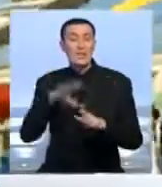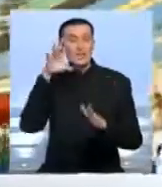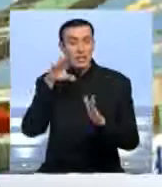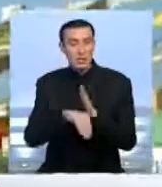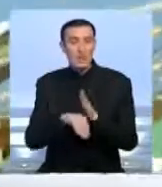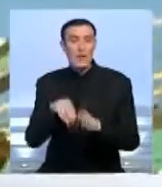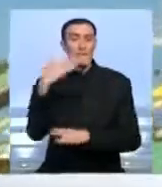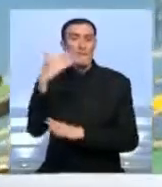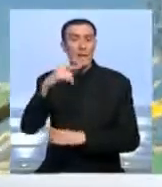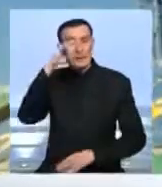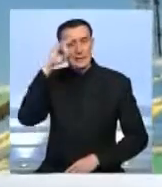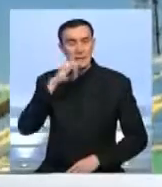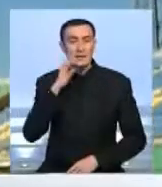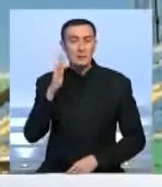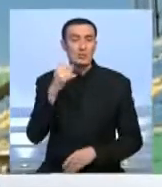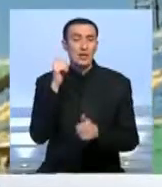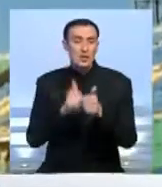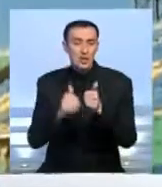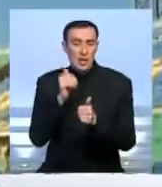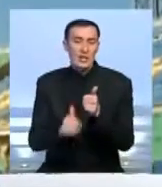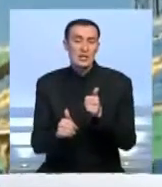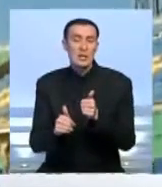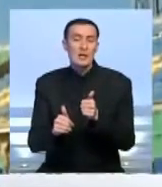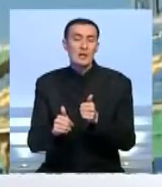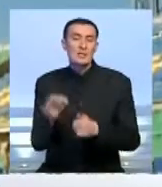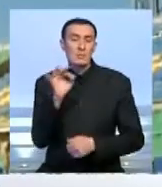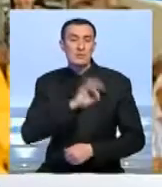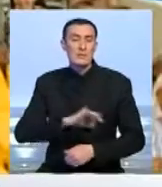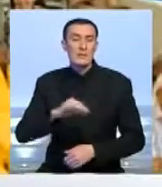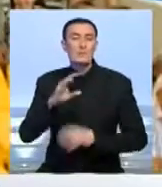что флаг Казахстана будет чаще подниматься ввысь на